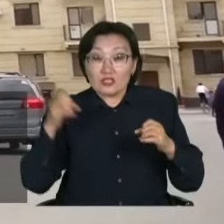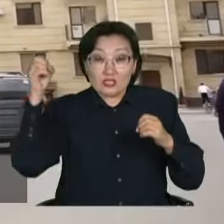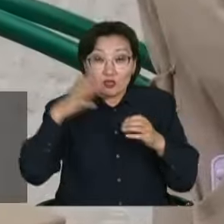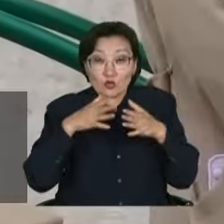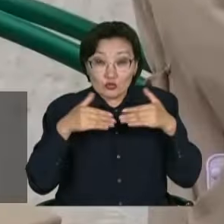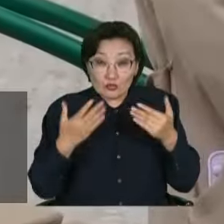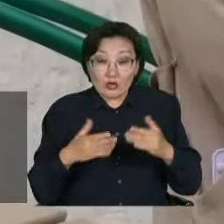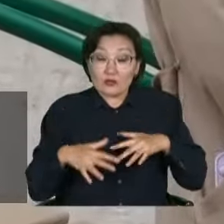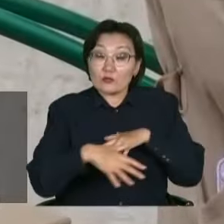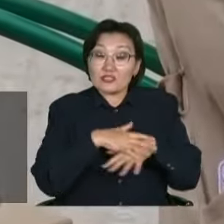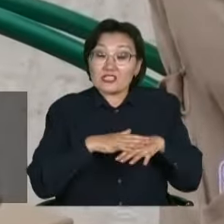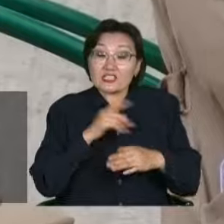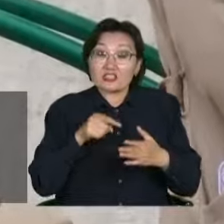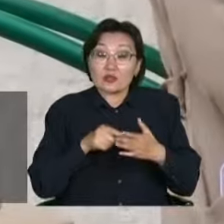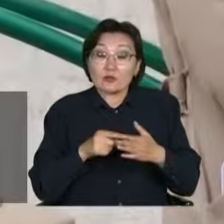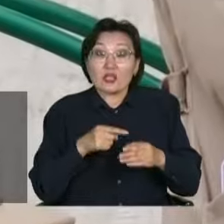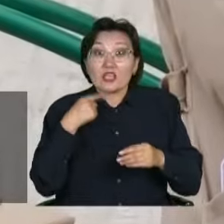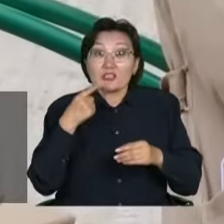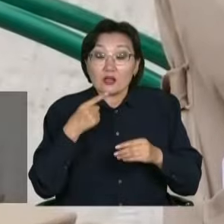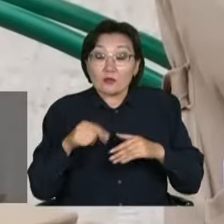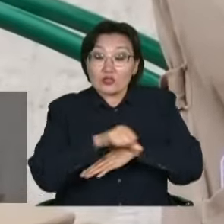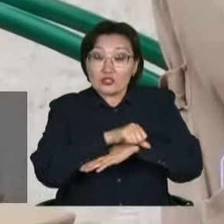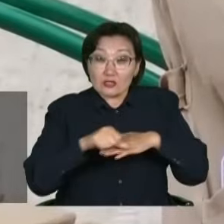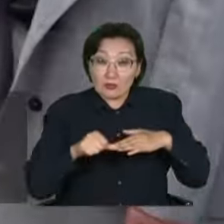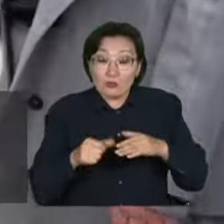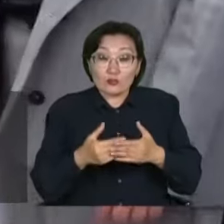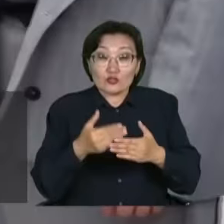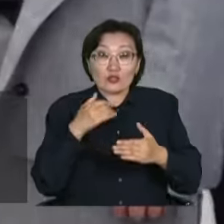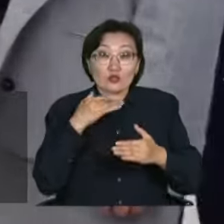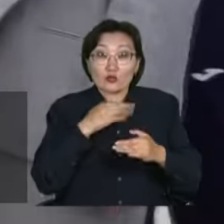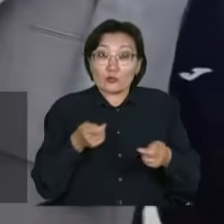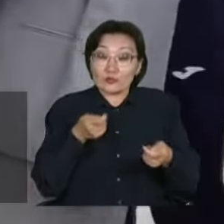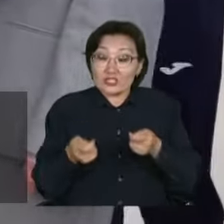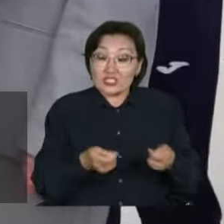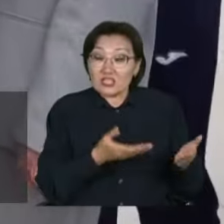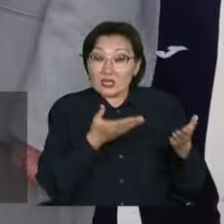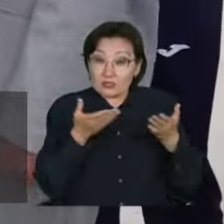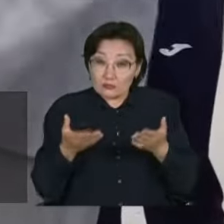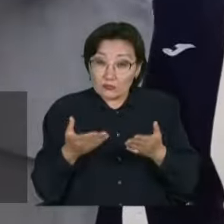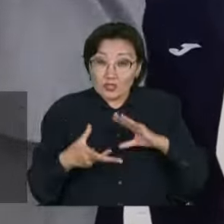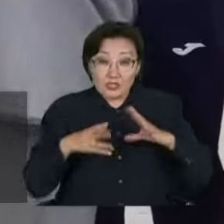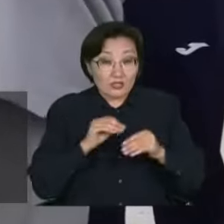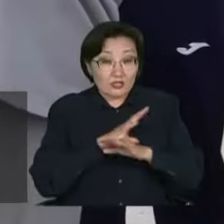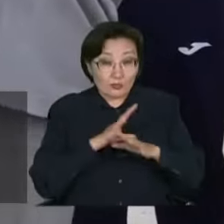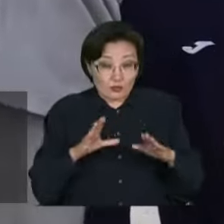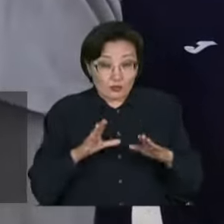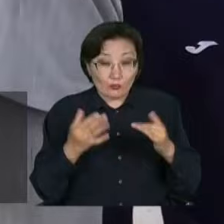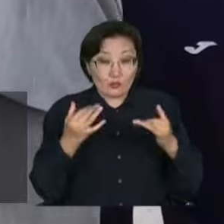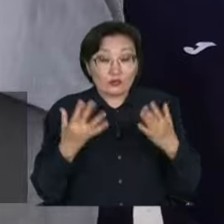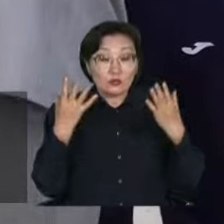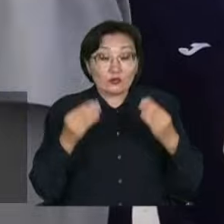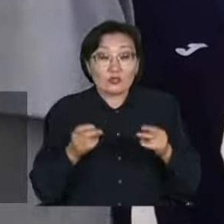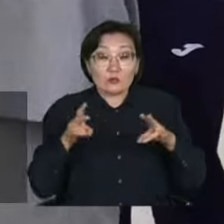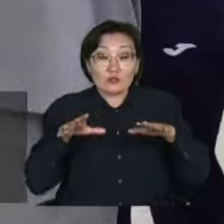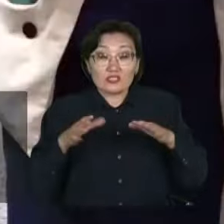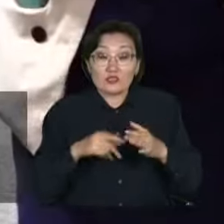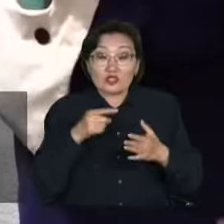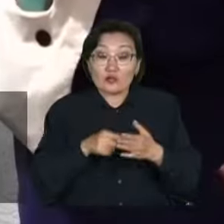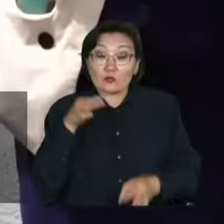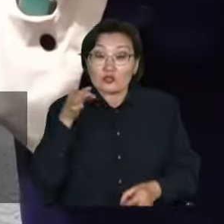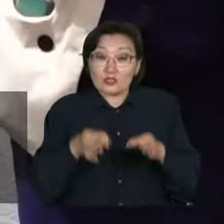қалды деген бұқара мәселе көтерілген мекенжайға бұған дейін талай шенеунікті шақыртыпты. Нәтиже болмаған. Ал бүгін оқиға орнына